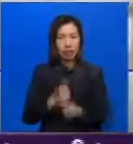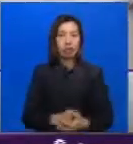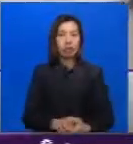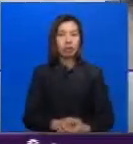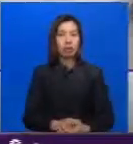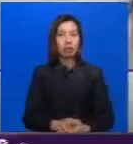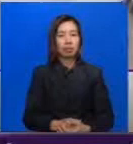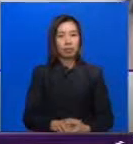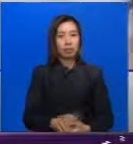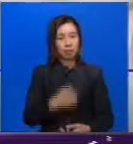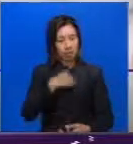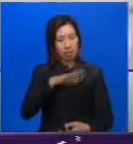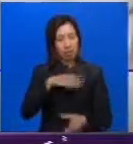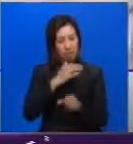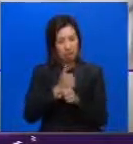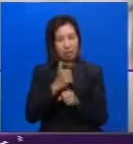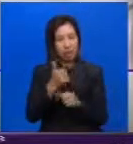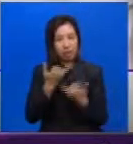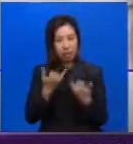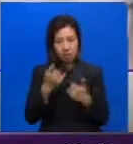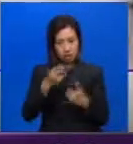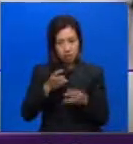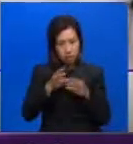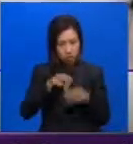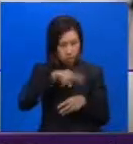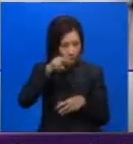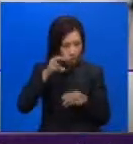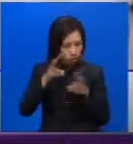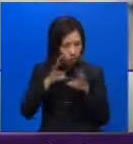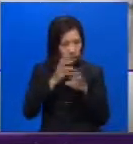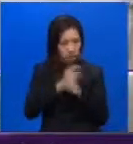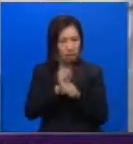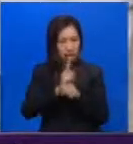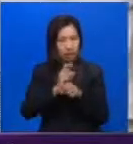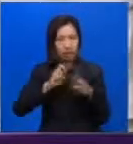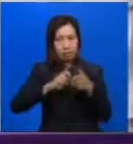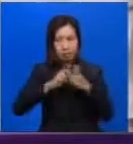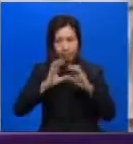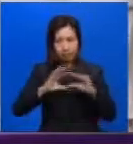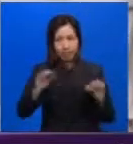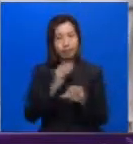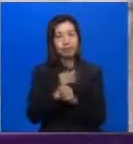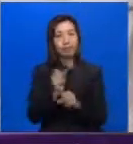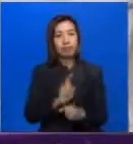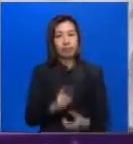หาเราไม่เรียกร้องเราหาวิธีการหยุดนะครับ